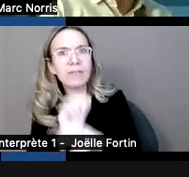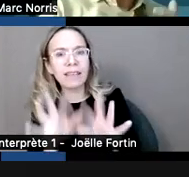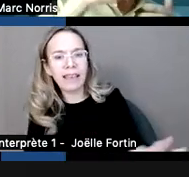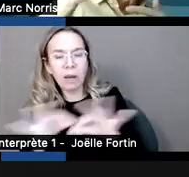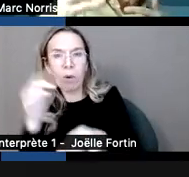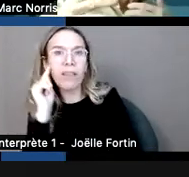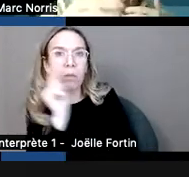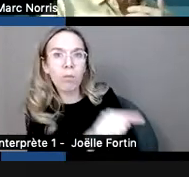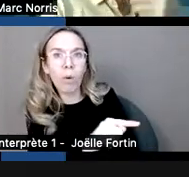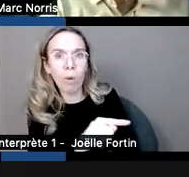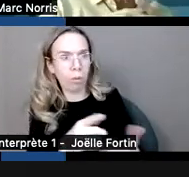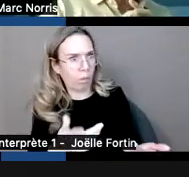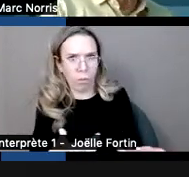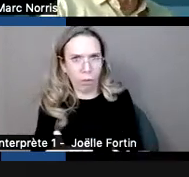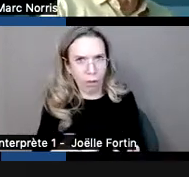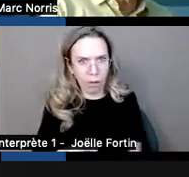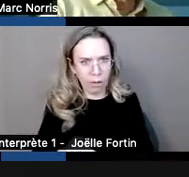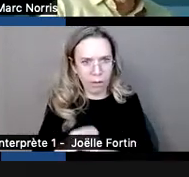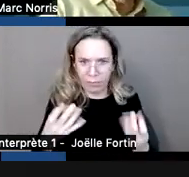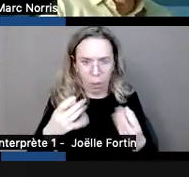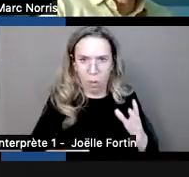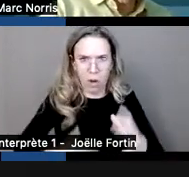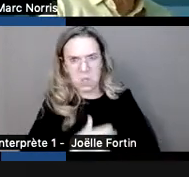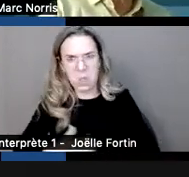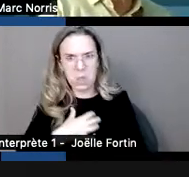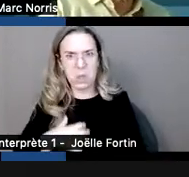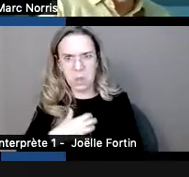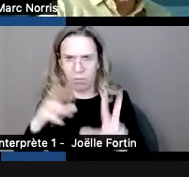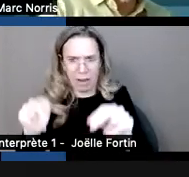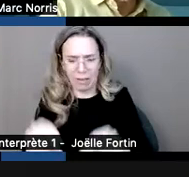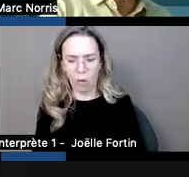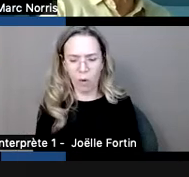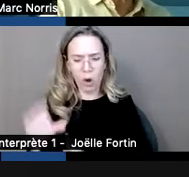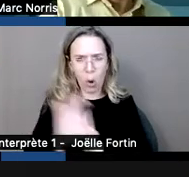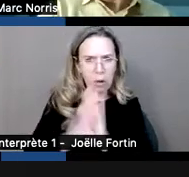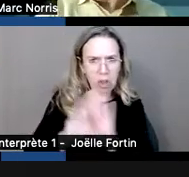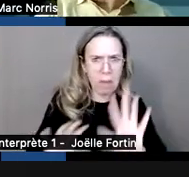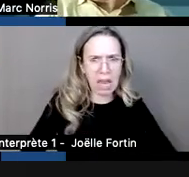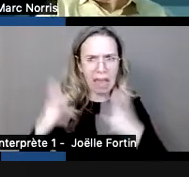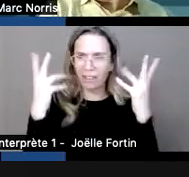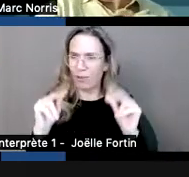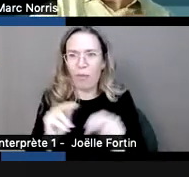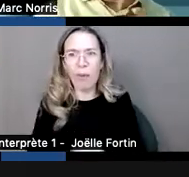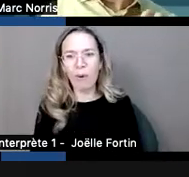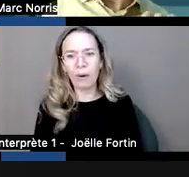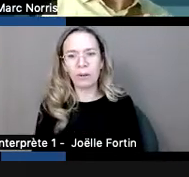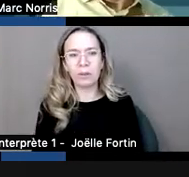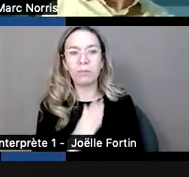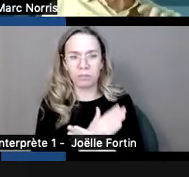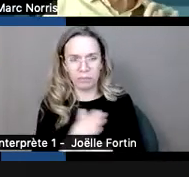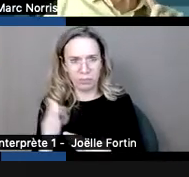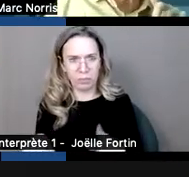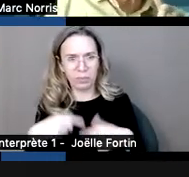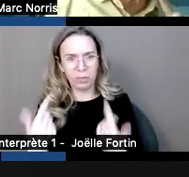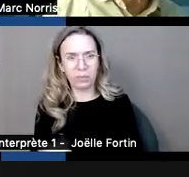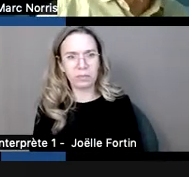sens, impossible qu'ils vont démontrer des comportements réactionnels. Continue. Je ne